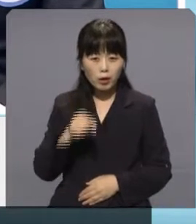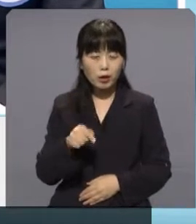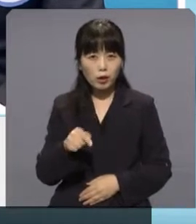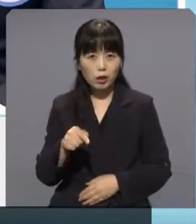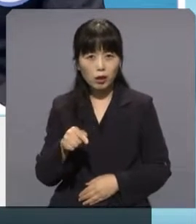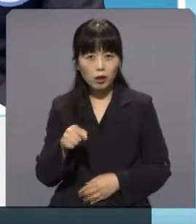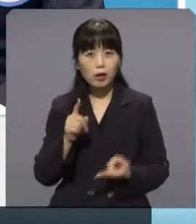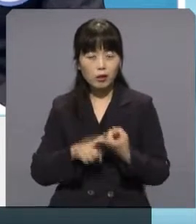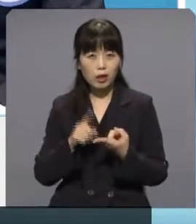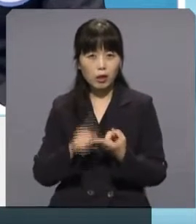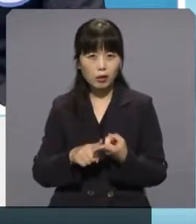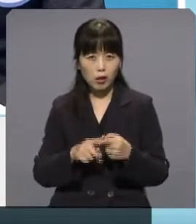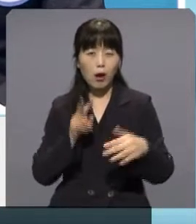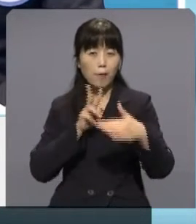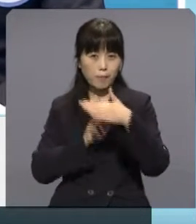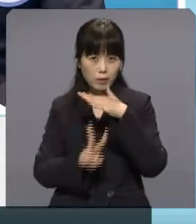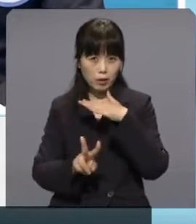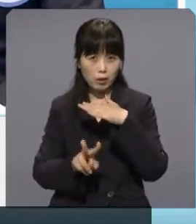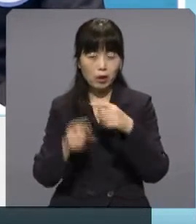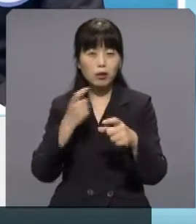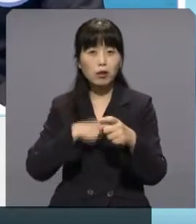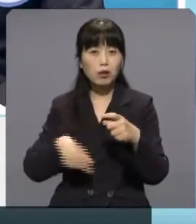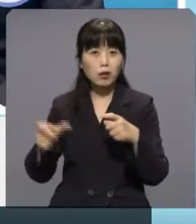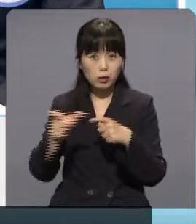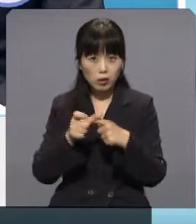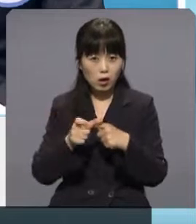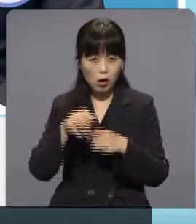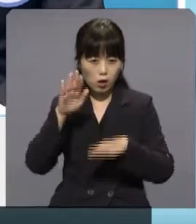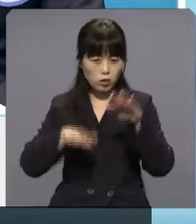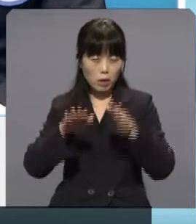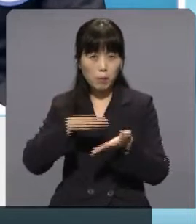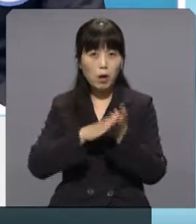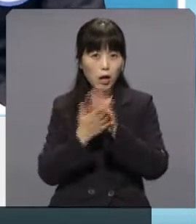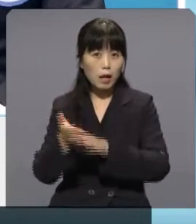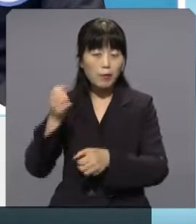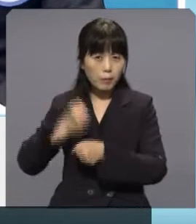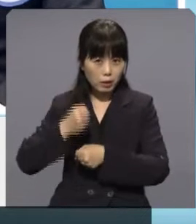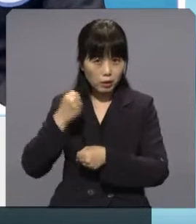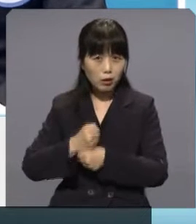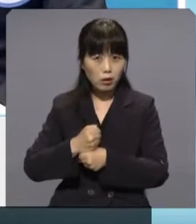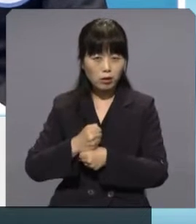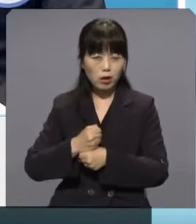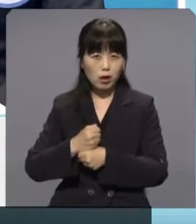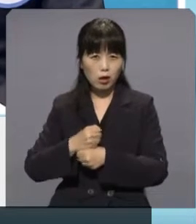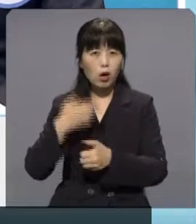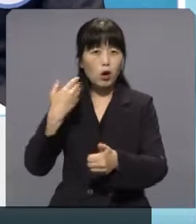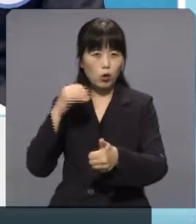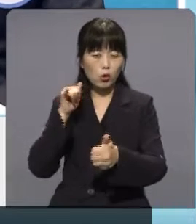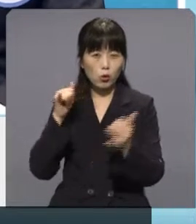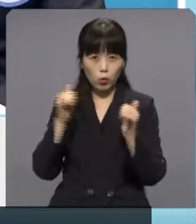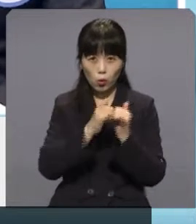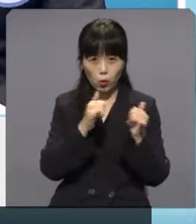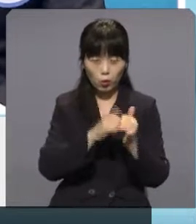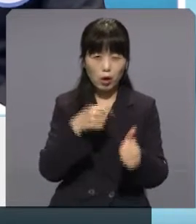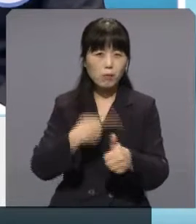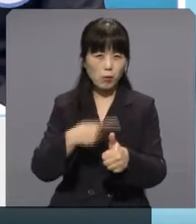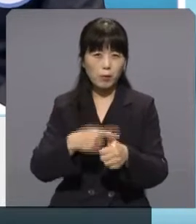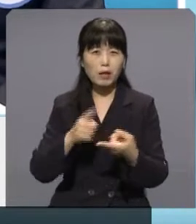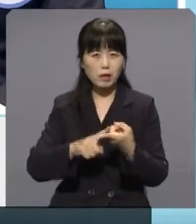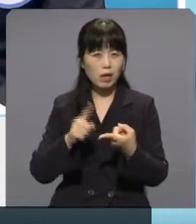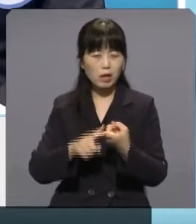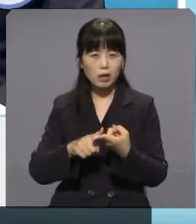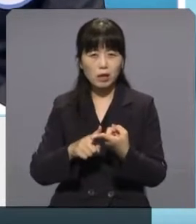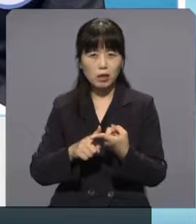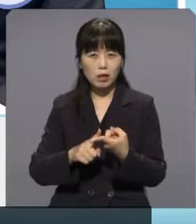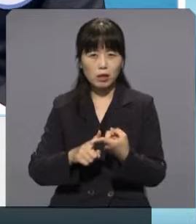좀, 비전을 조금 이제 차별화해서, 지금 공격을 하는 그런 포인트를 아직까지는